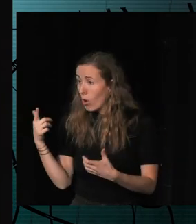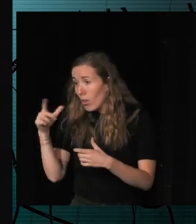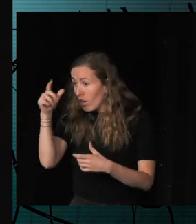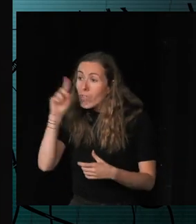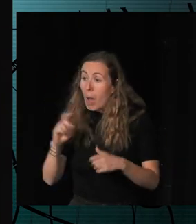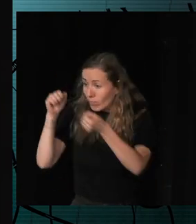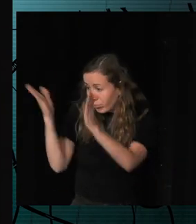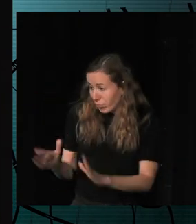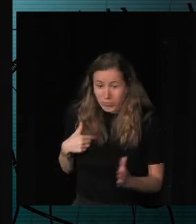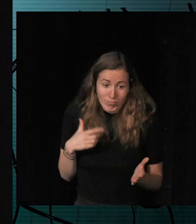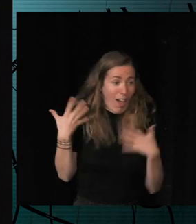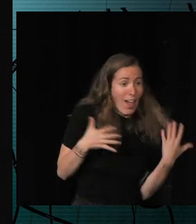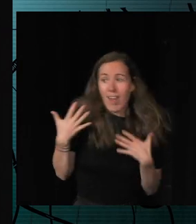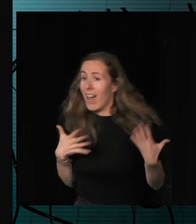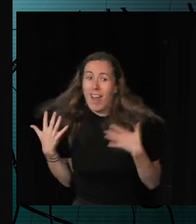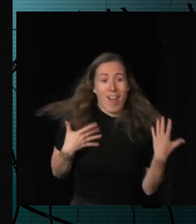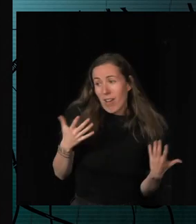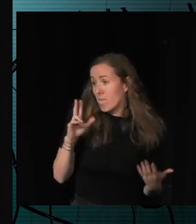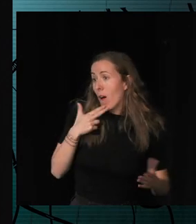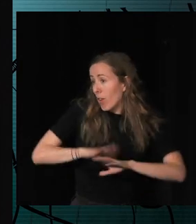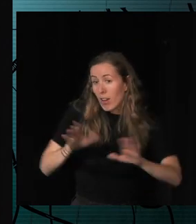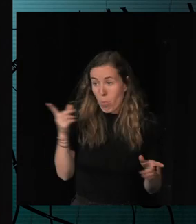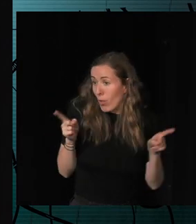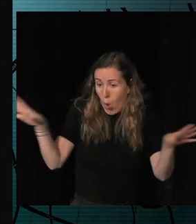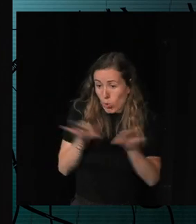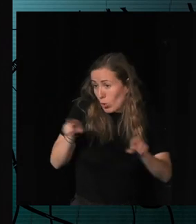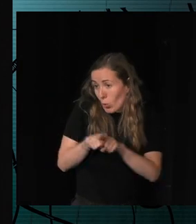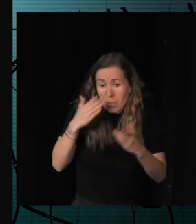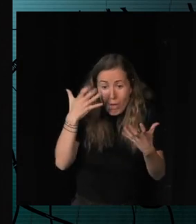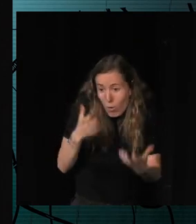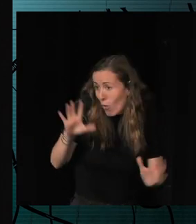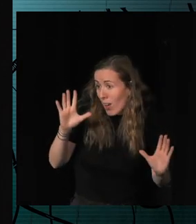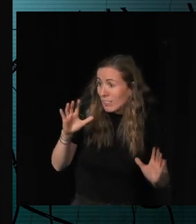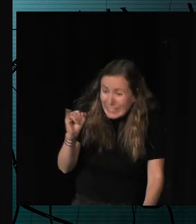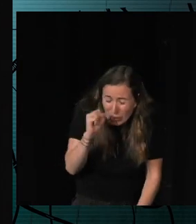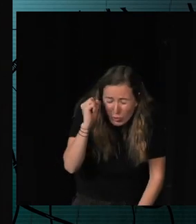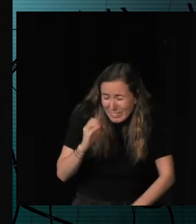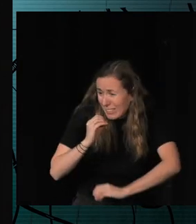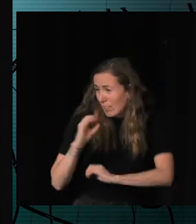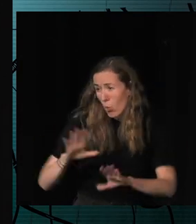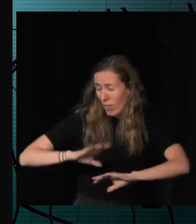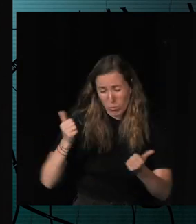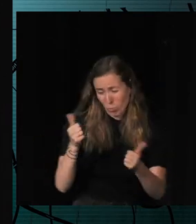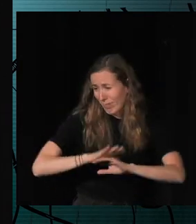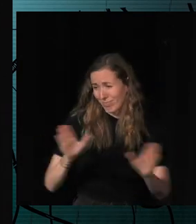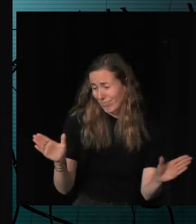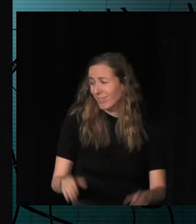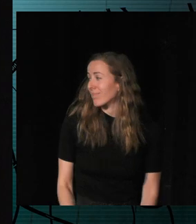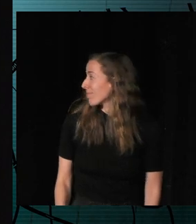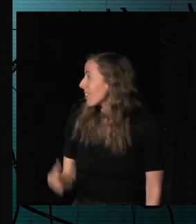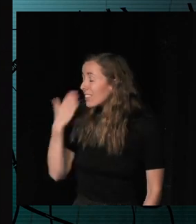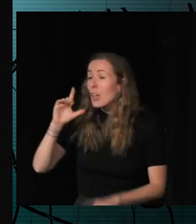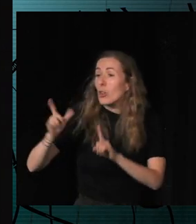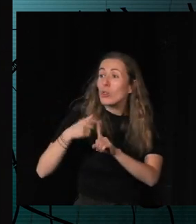de problème et je trouve ça cool qu'il ait du désir et du cul aussi dans l'horreur je trouve que c'est hyper important ben sache que Gans les a ramené pour le deuxème film